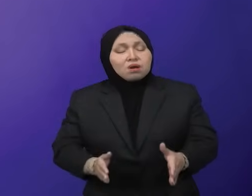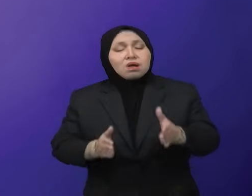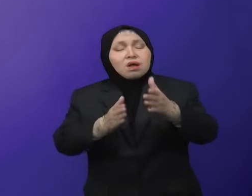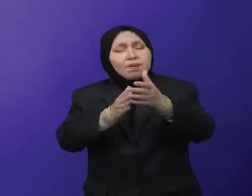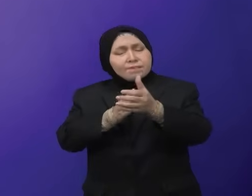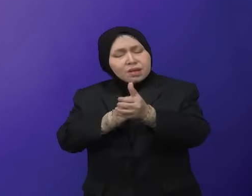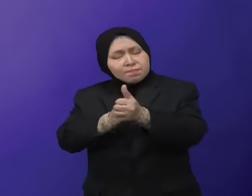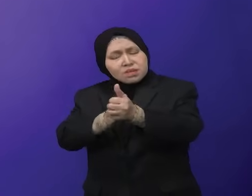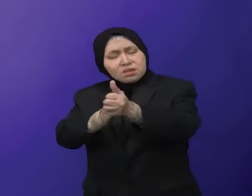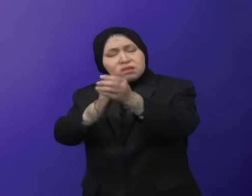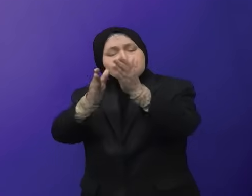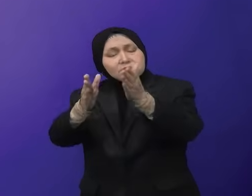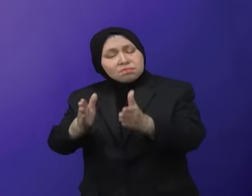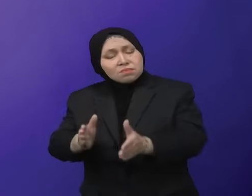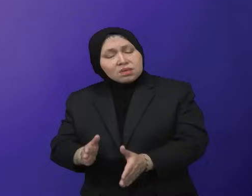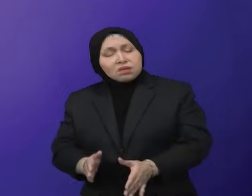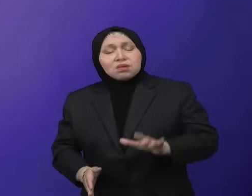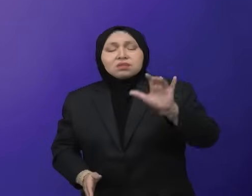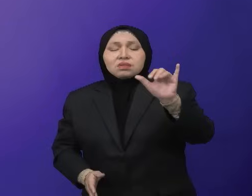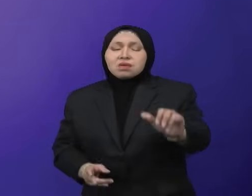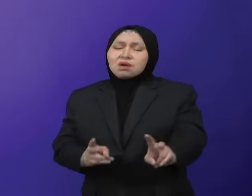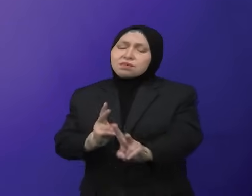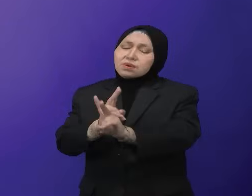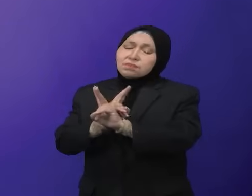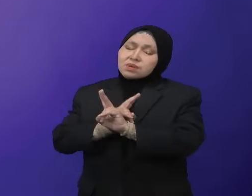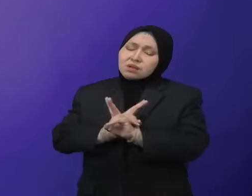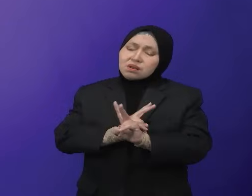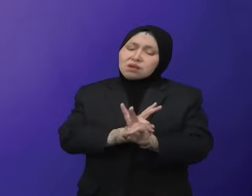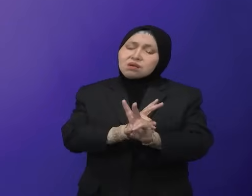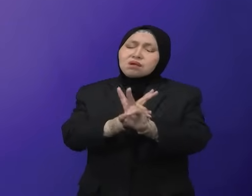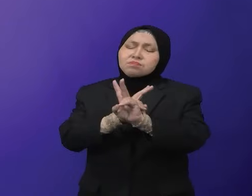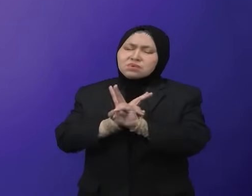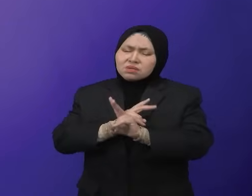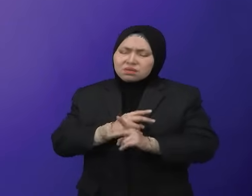وَجَعَلْ لَنَا مِنْ